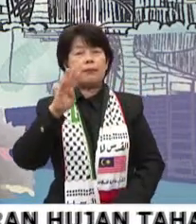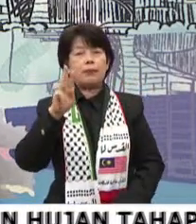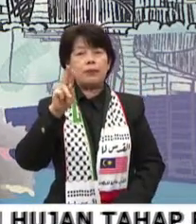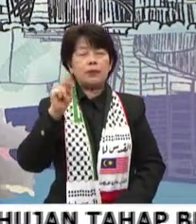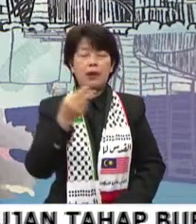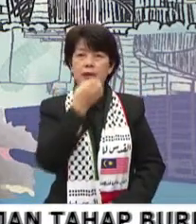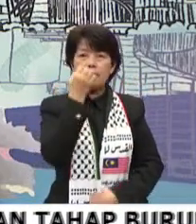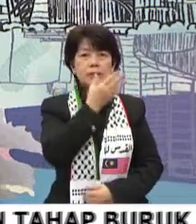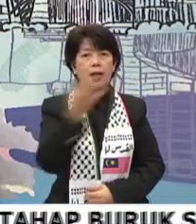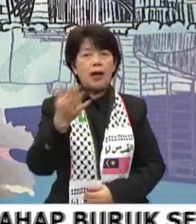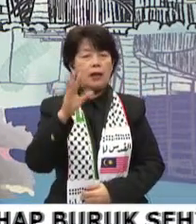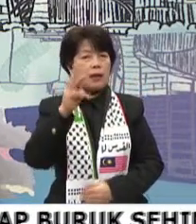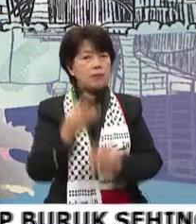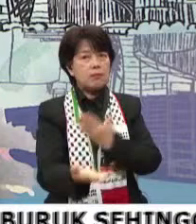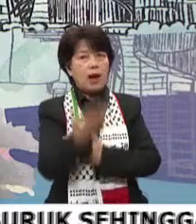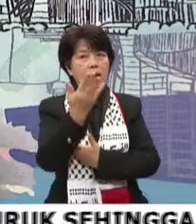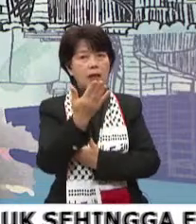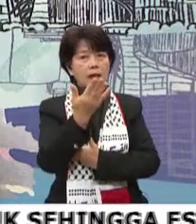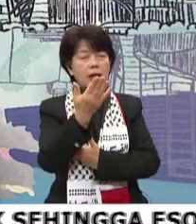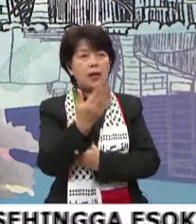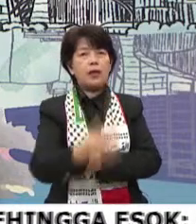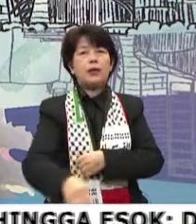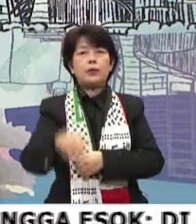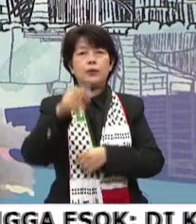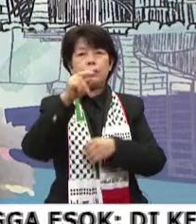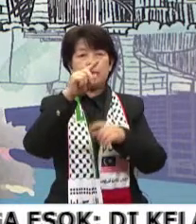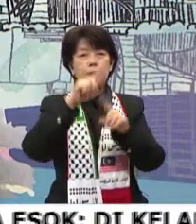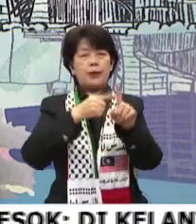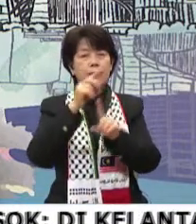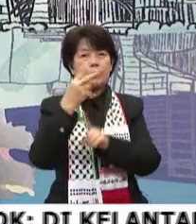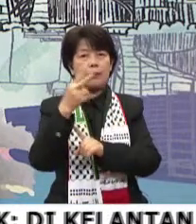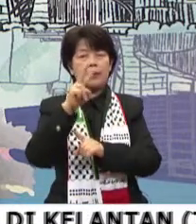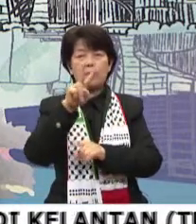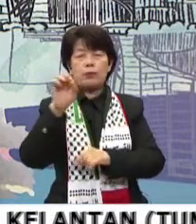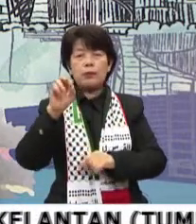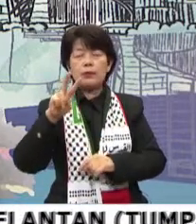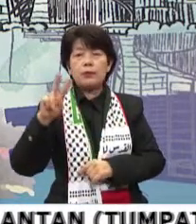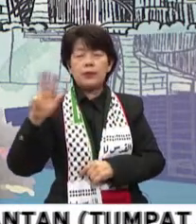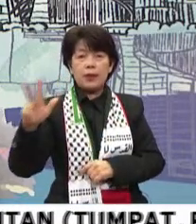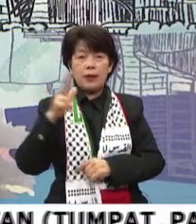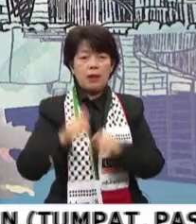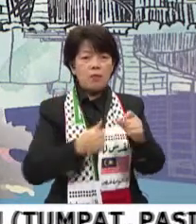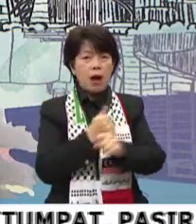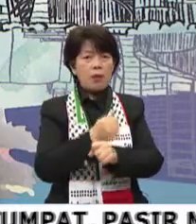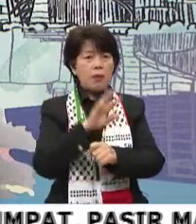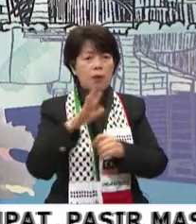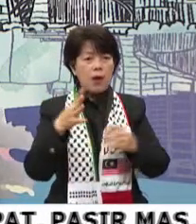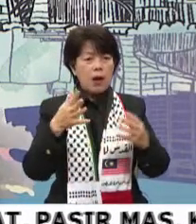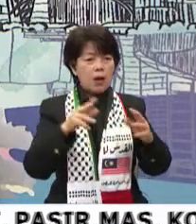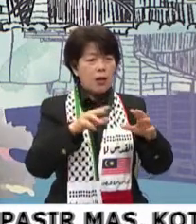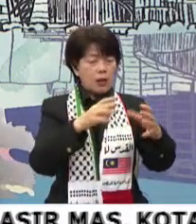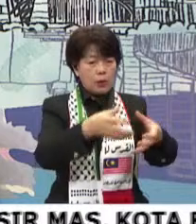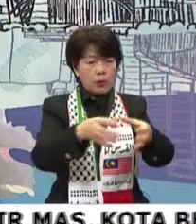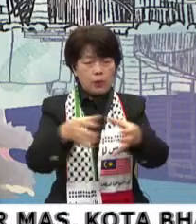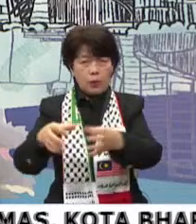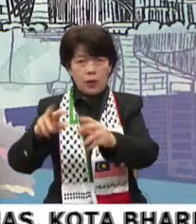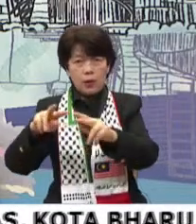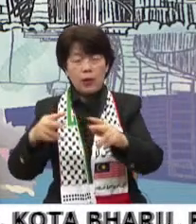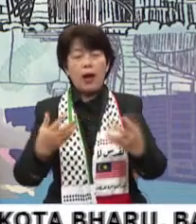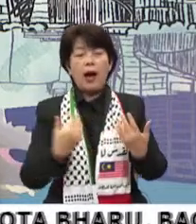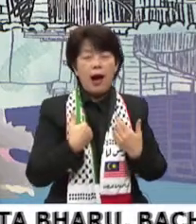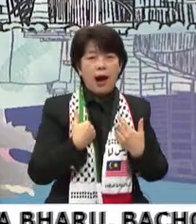setakat jam 6 pagi hari ini 28 November 2023 sebanyak 194 buah keluarga melibatkan 676